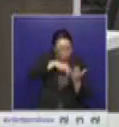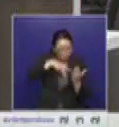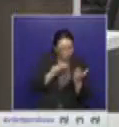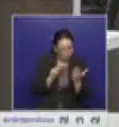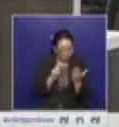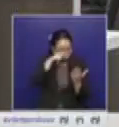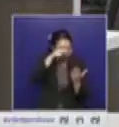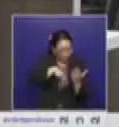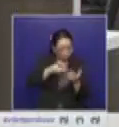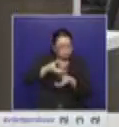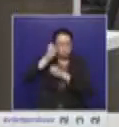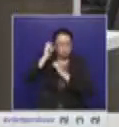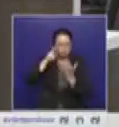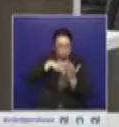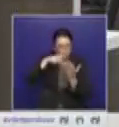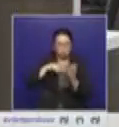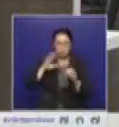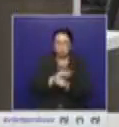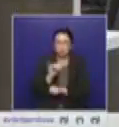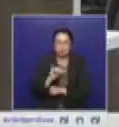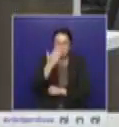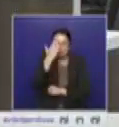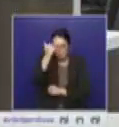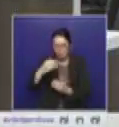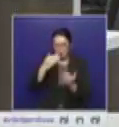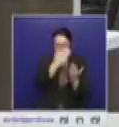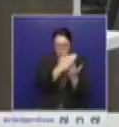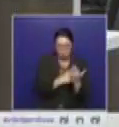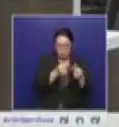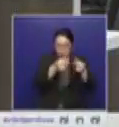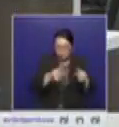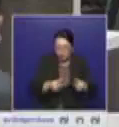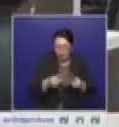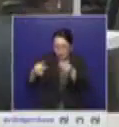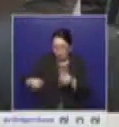นี่ล่ะของนั่นล่ะเพื่อเอาชนะเกมของสส